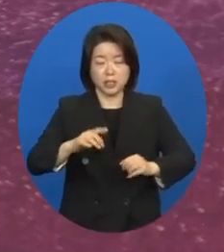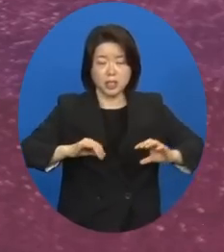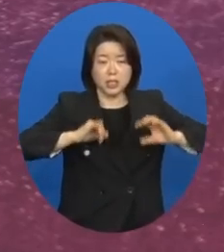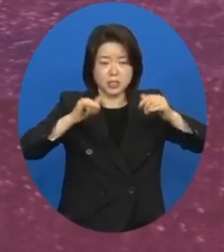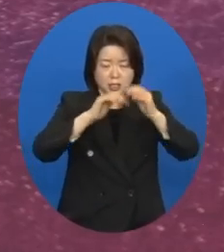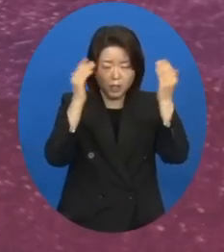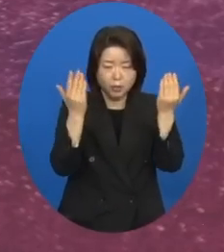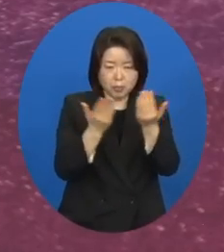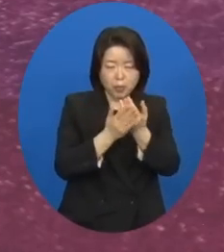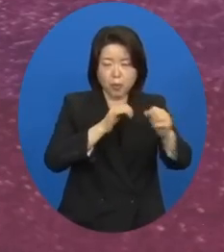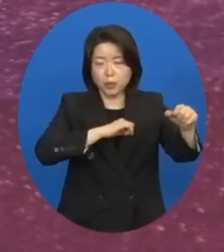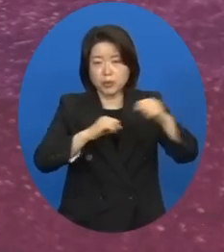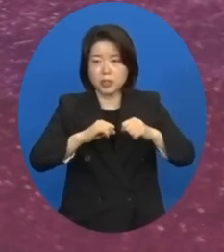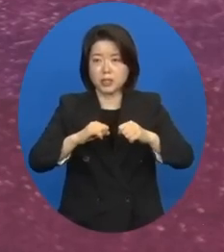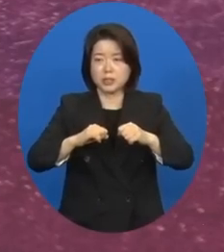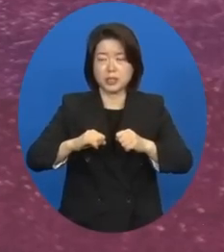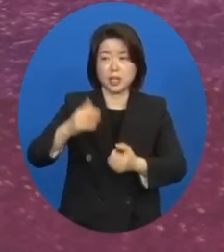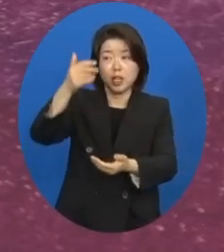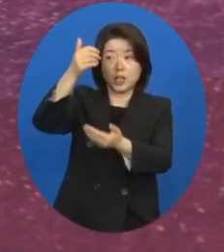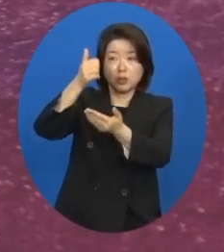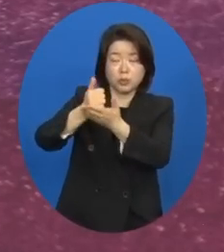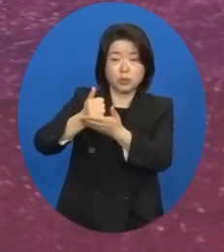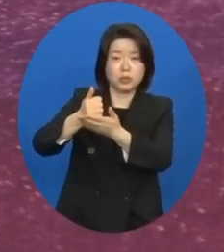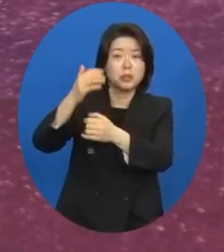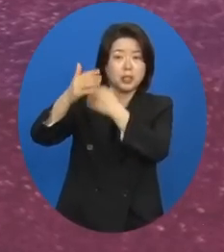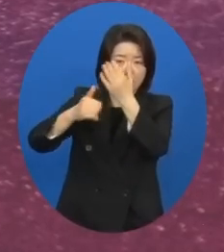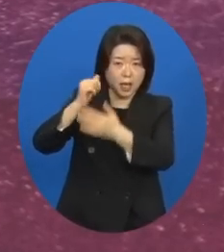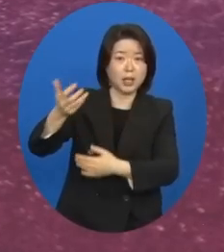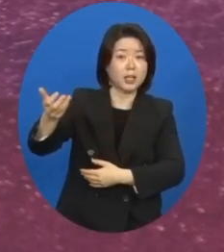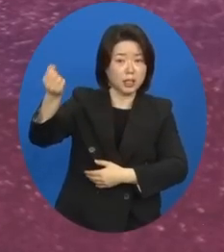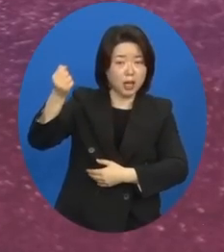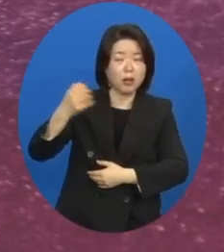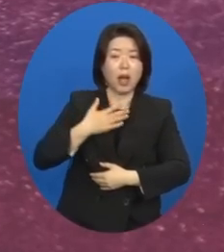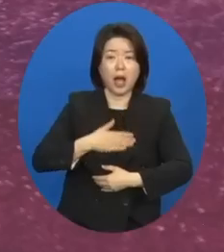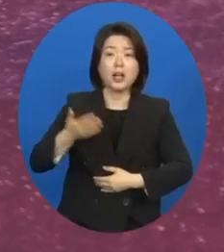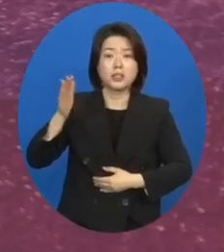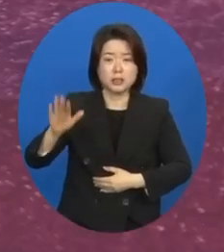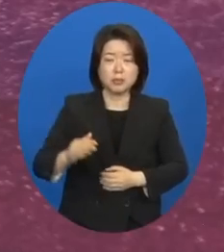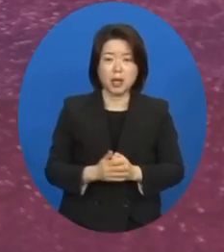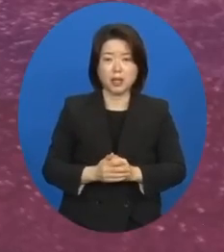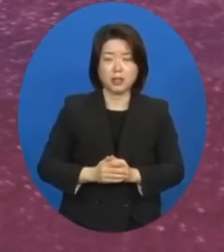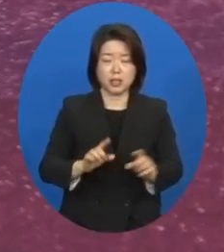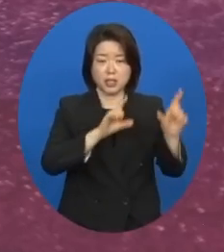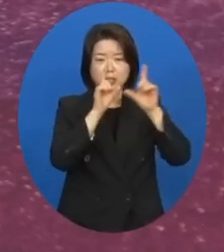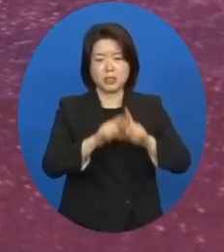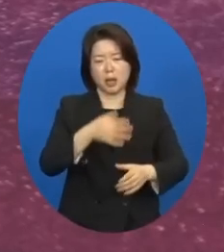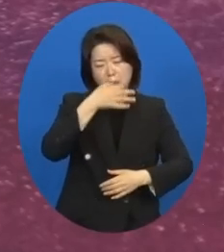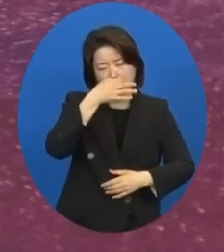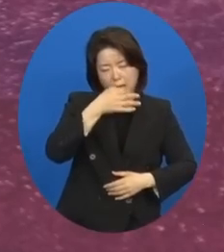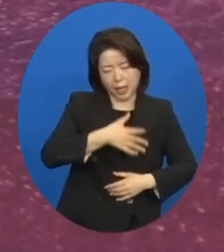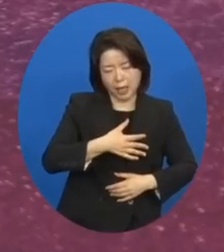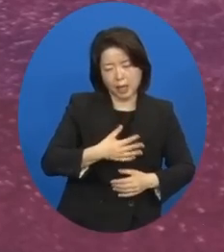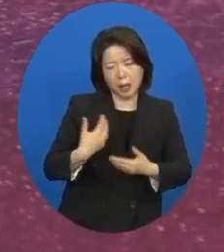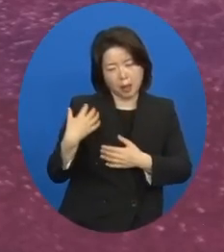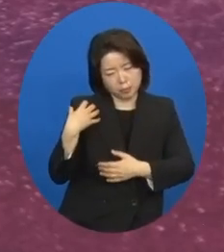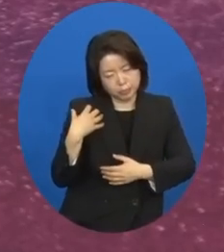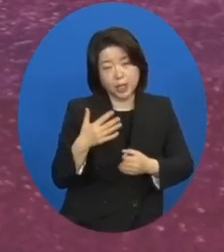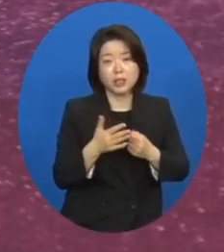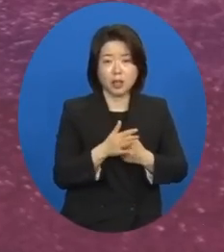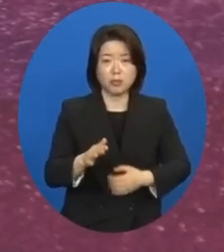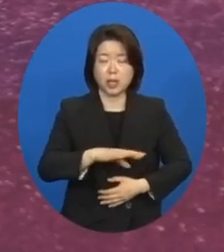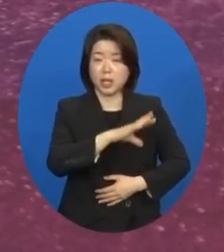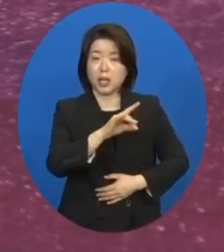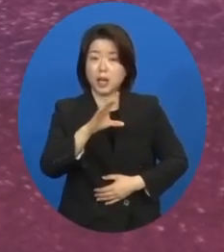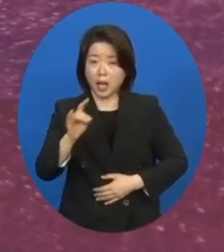역사의 주관자가 주님이고 하나님인 것을 알고 있으면서도 삶의 무게 때문에, 또한